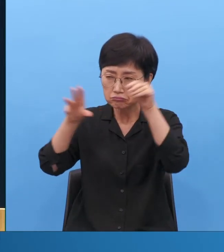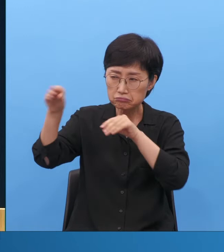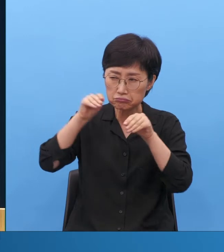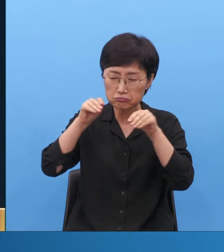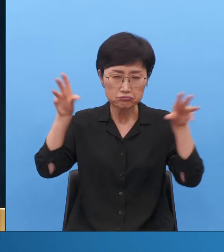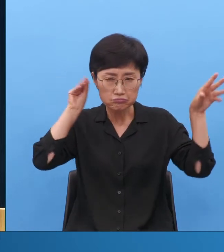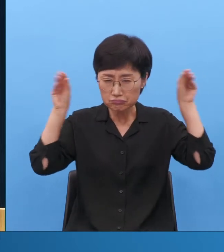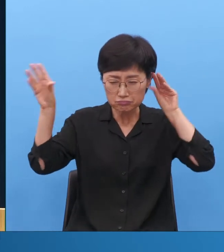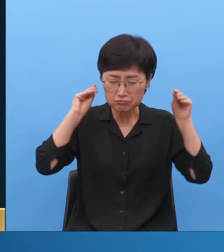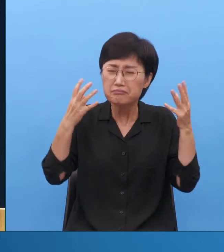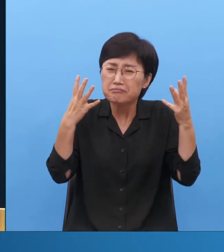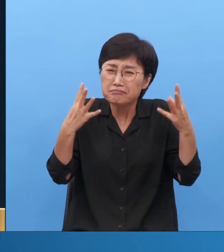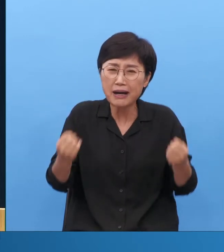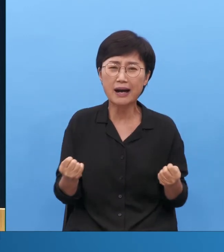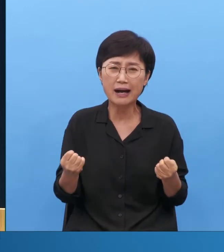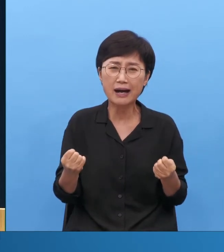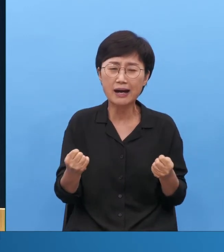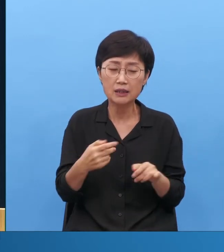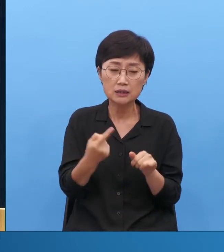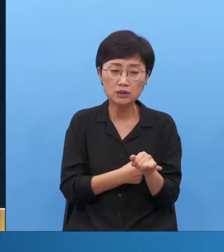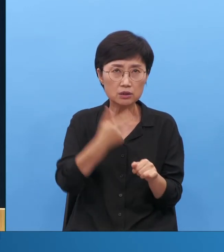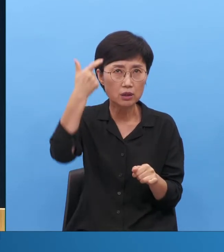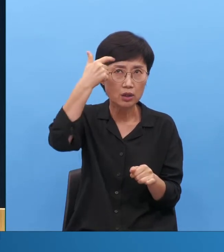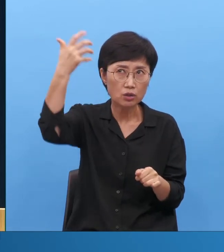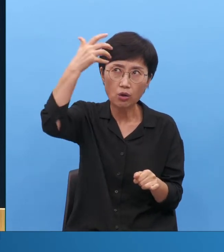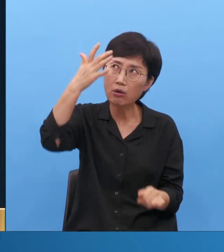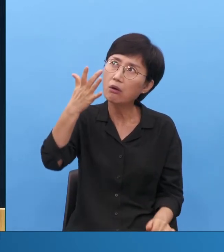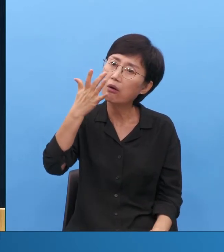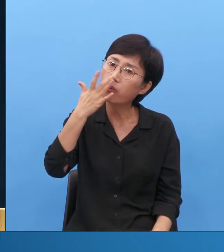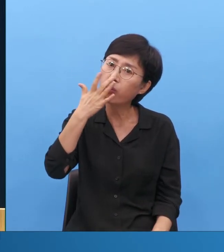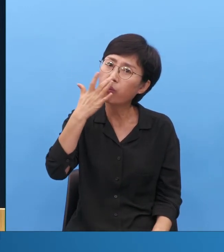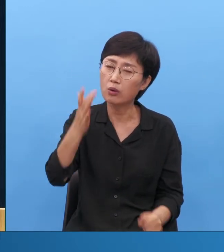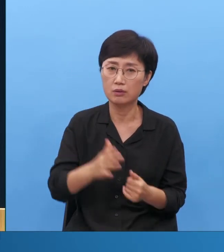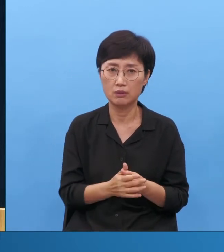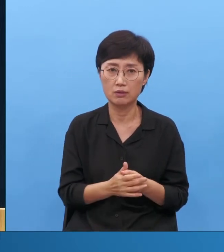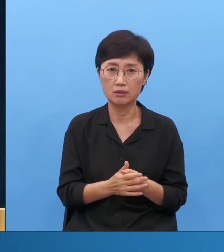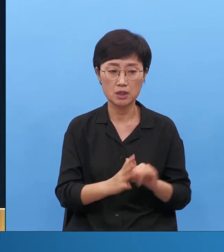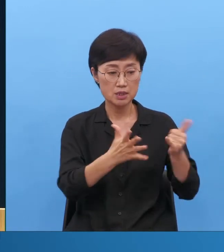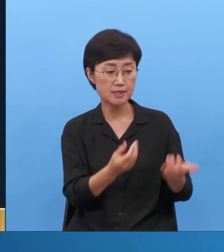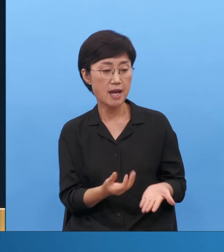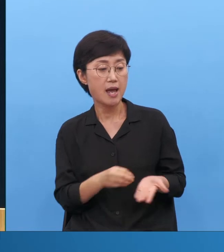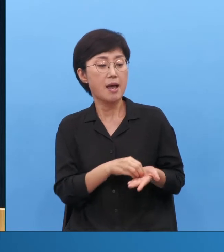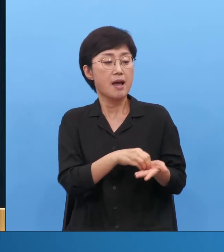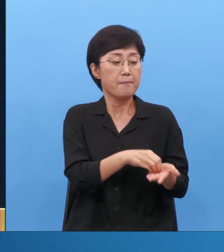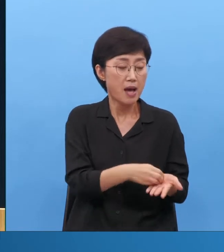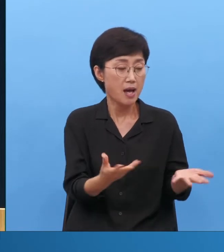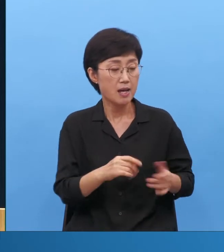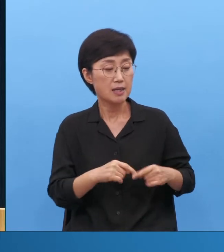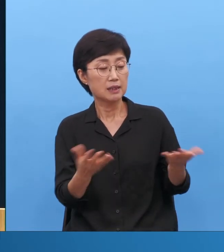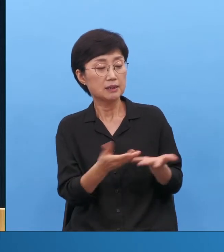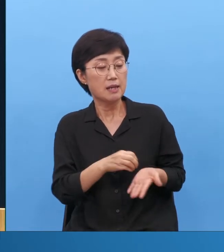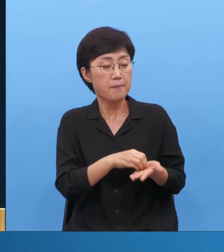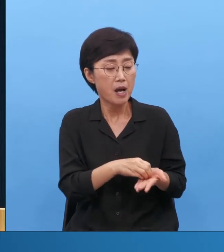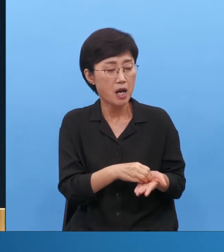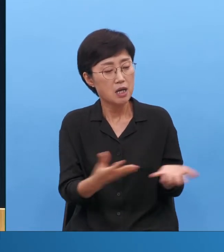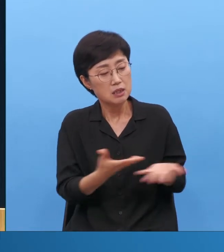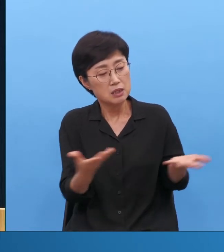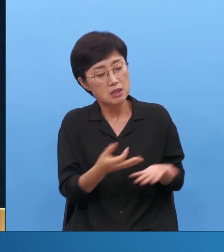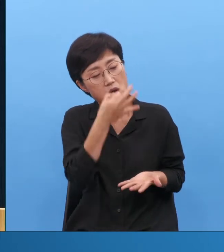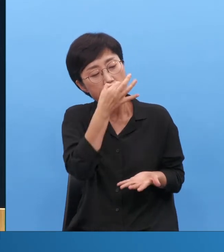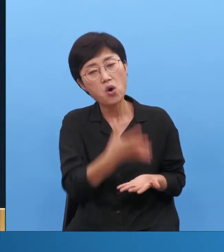mind. All day long, we listen to just things of the world and just see the things of 세상 the 가면 world. 힘듭니다. And with what? 직장 가면 힘듭니다. We lose hold of the spiritual mysteries.